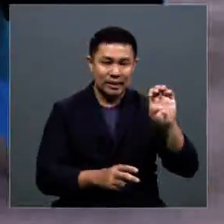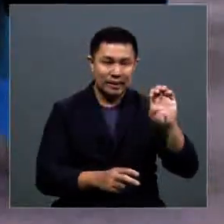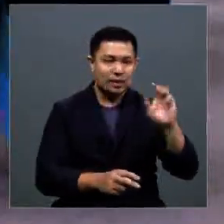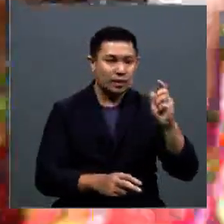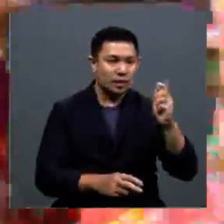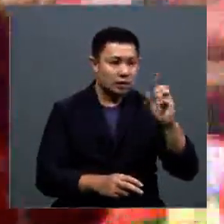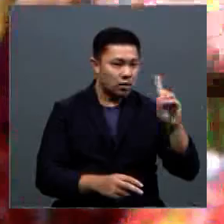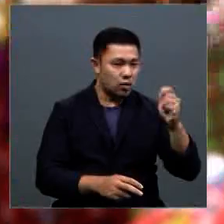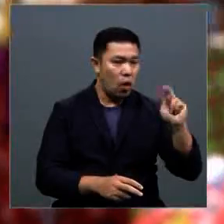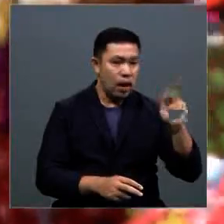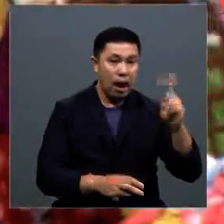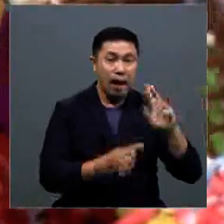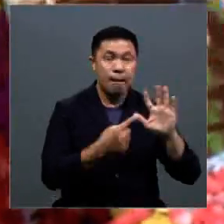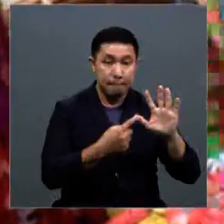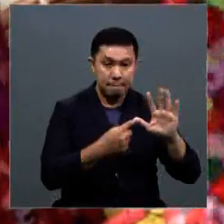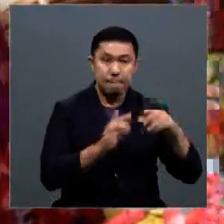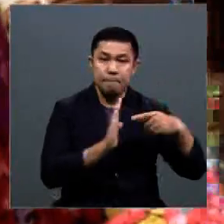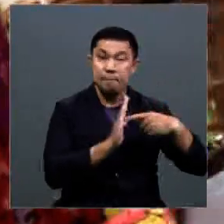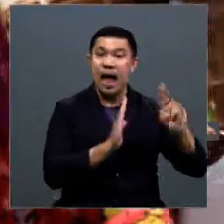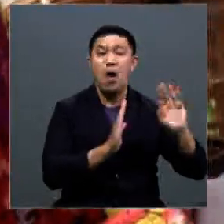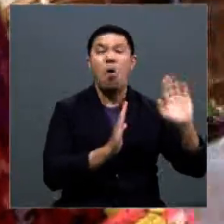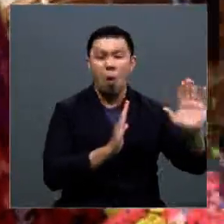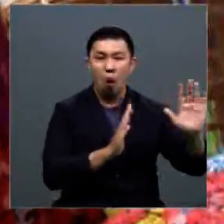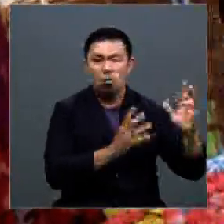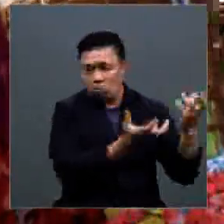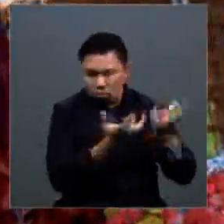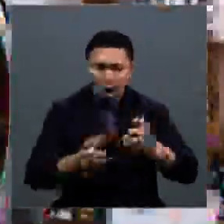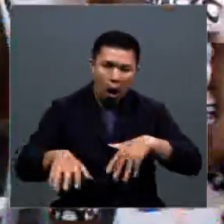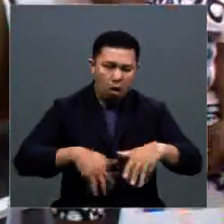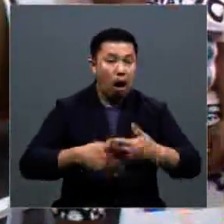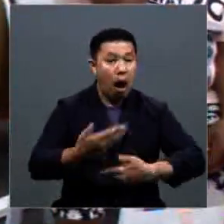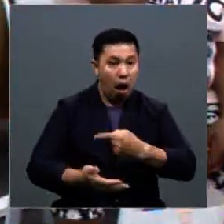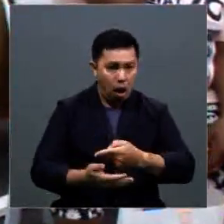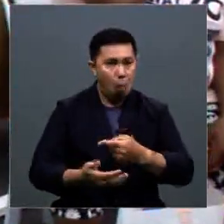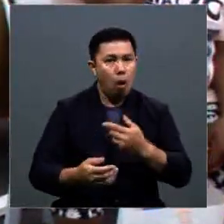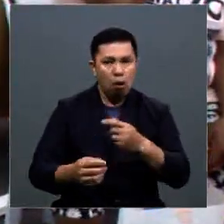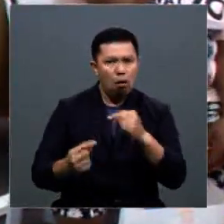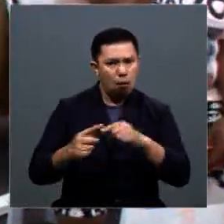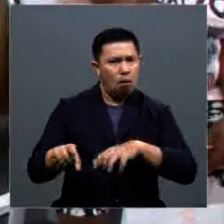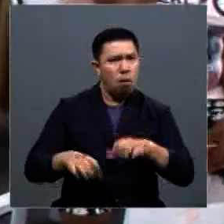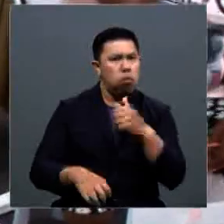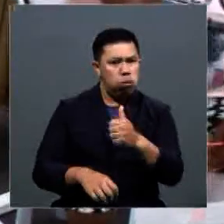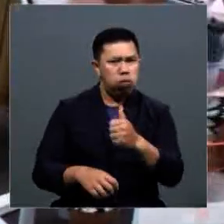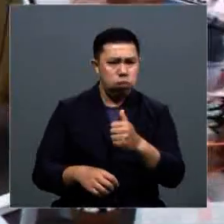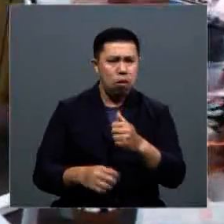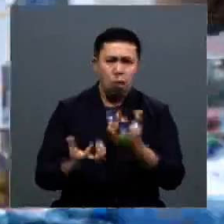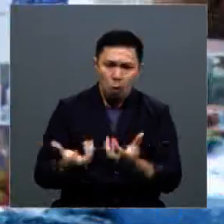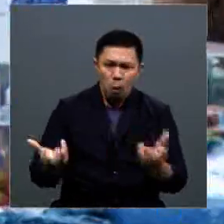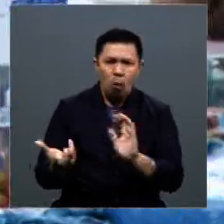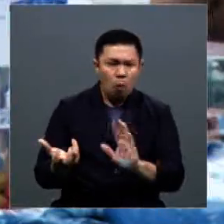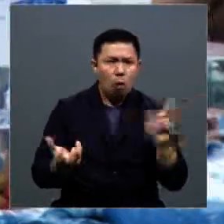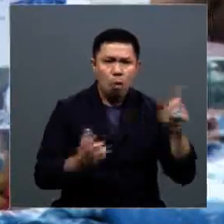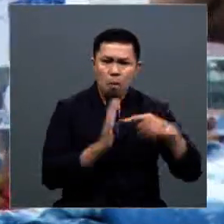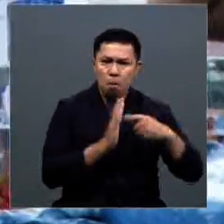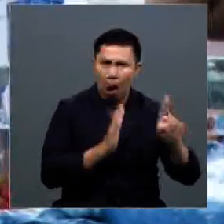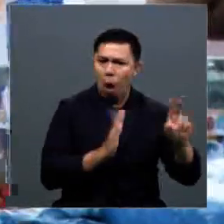ครับท่านก็บอกว่าตลอดการจัดงานเนี่ยถือว่าดีทำให้สินค้าท้องถิ่นของจังหวัดแพร่เป็นที่รู้จักมากขึ้นการสนับ